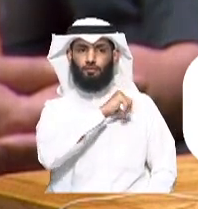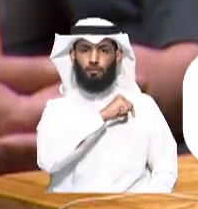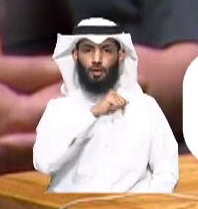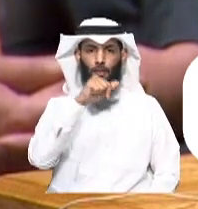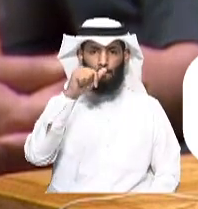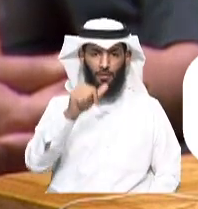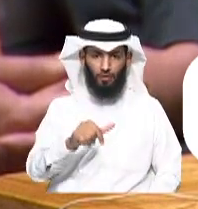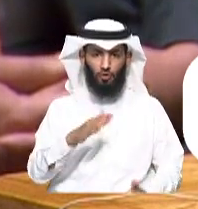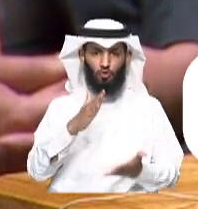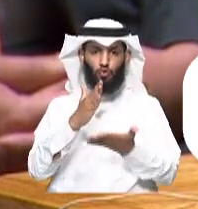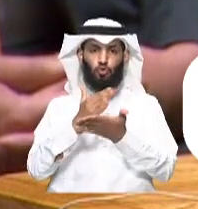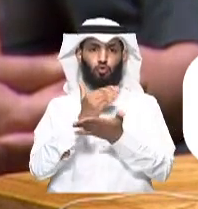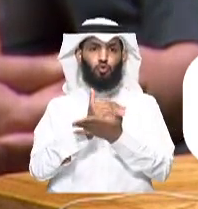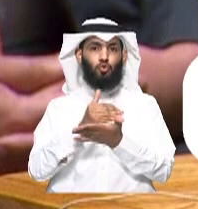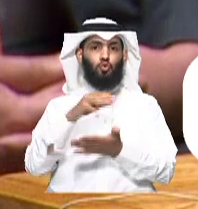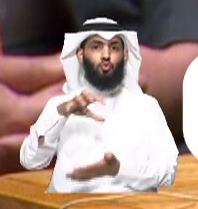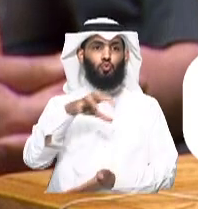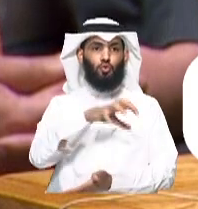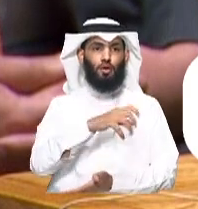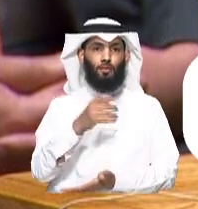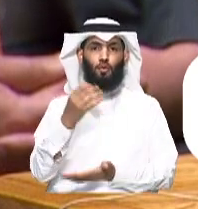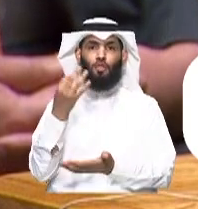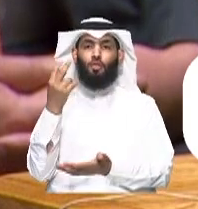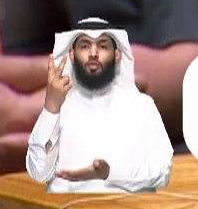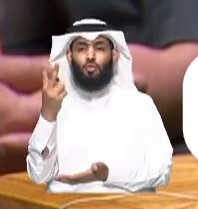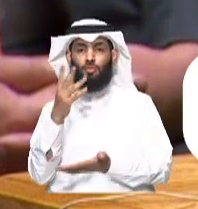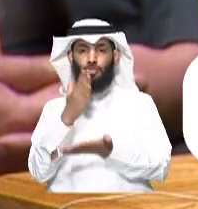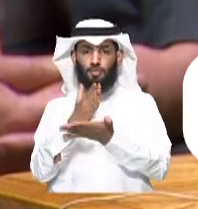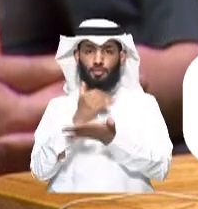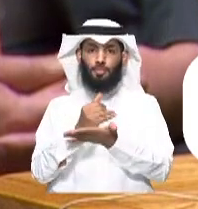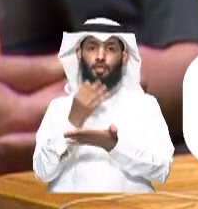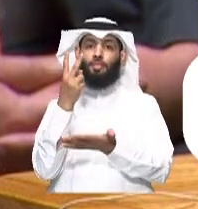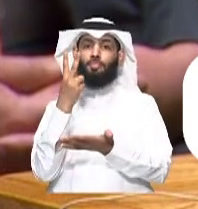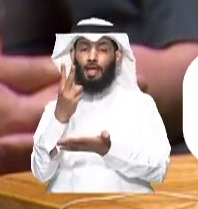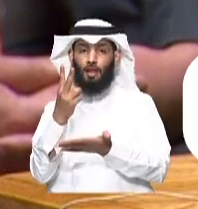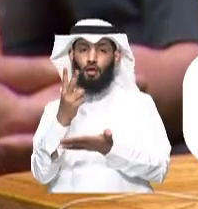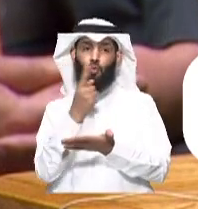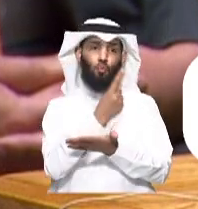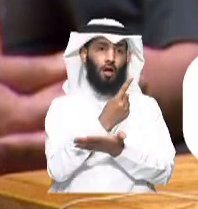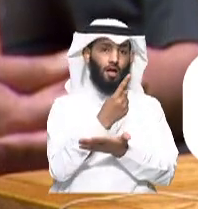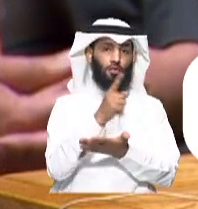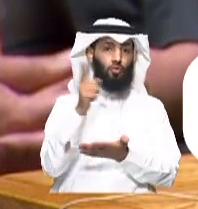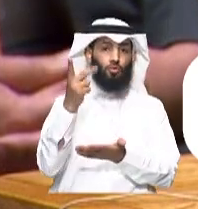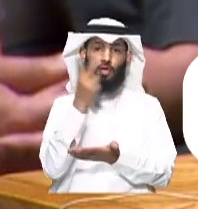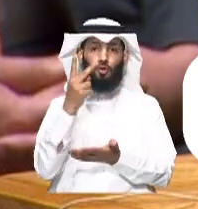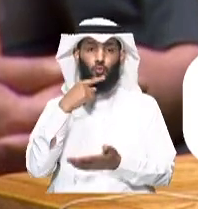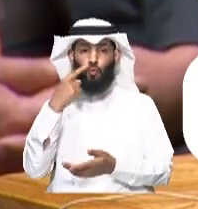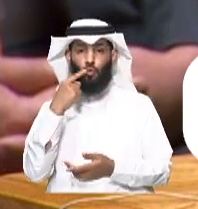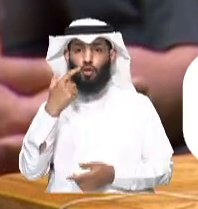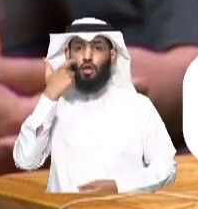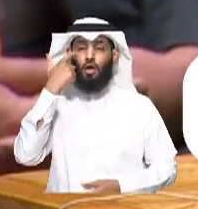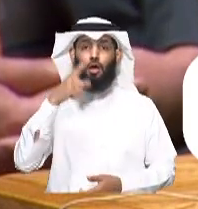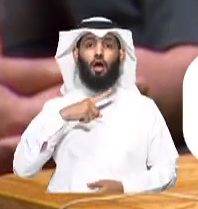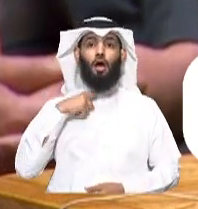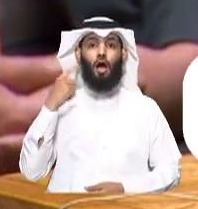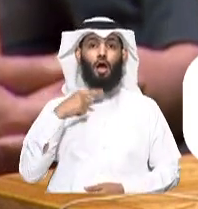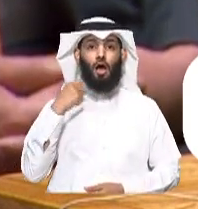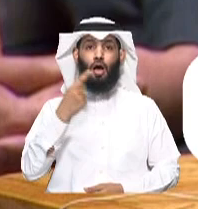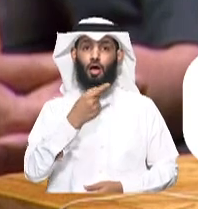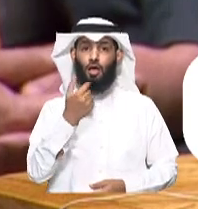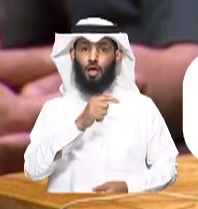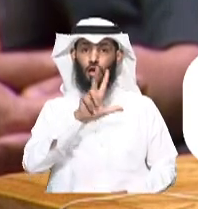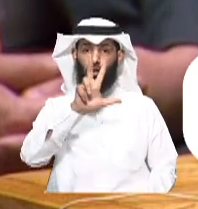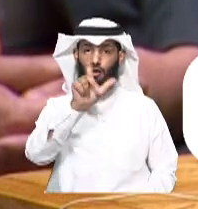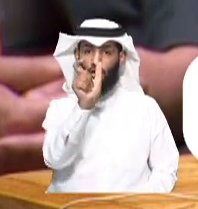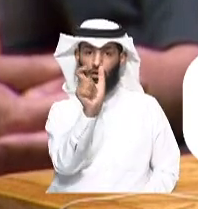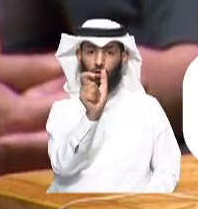في هذه المنظمه بالاضافه الى كافه المسؤولين فيها يرون الخطوره فيما يخص وكاله الانر في